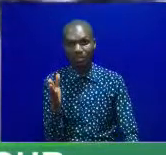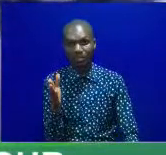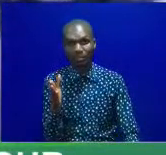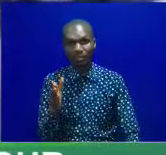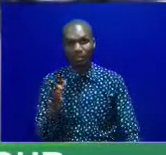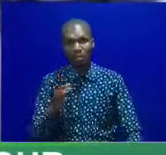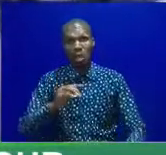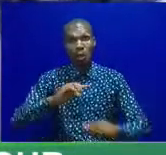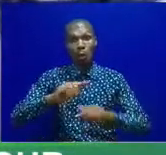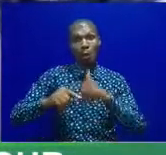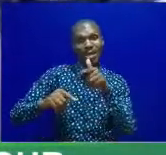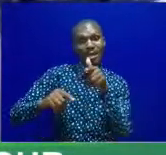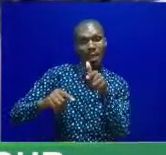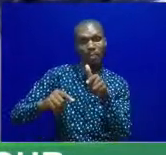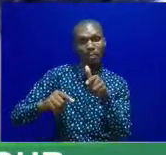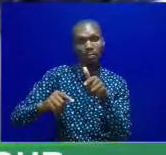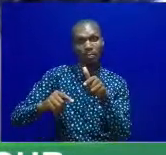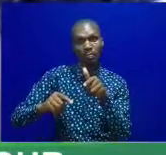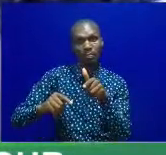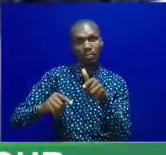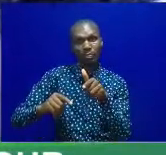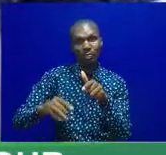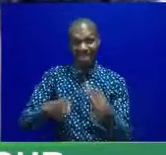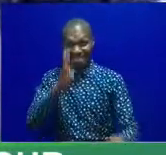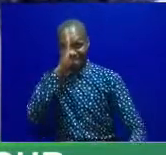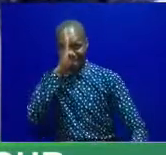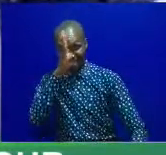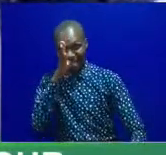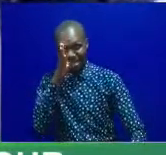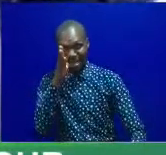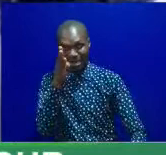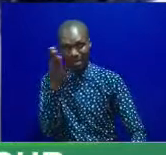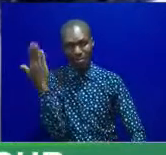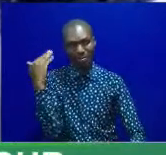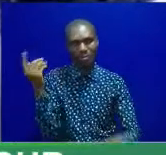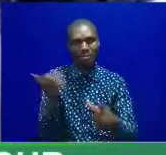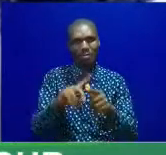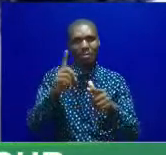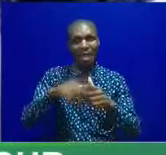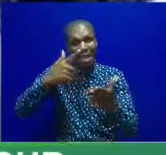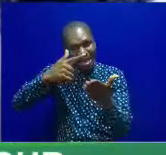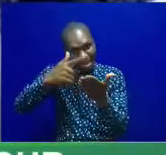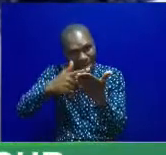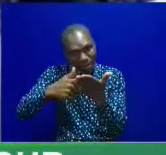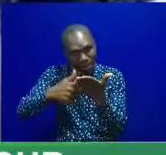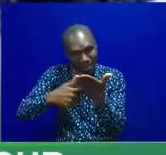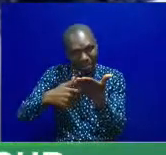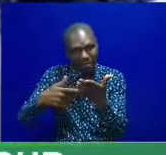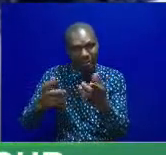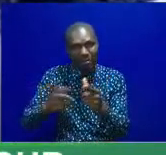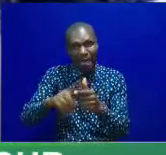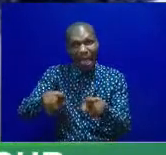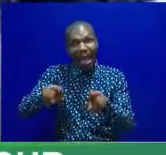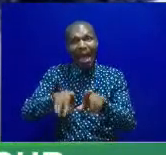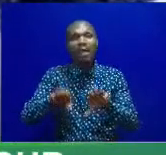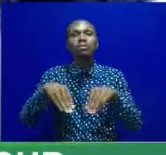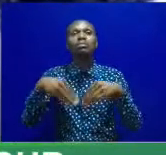tulikuja hapa siku ya Jumapili na tukaanza mchakato mzima wa